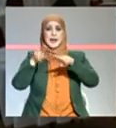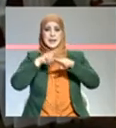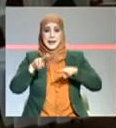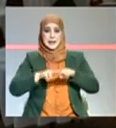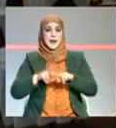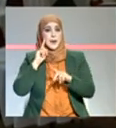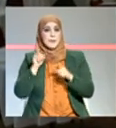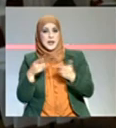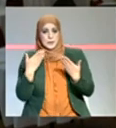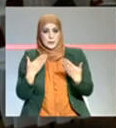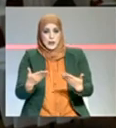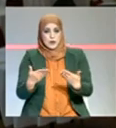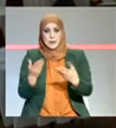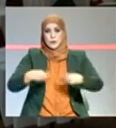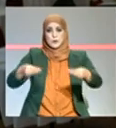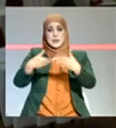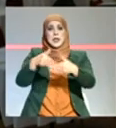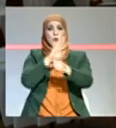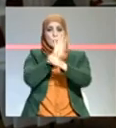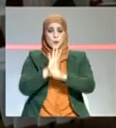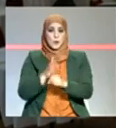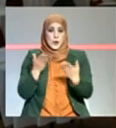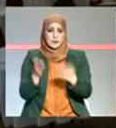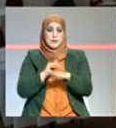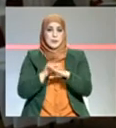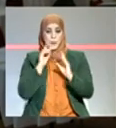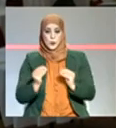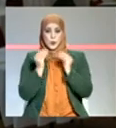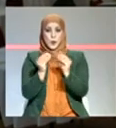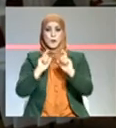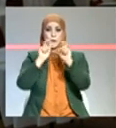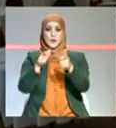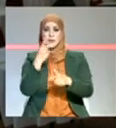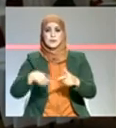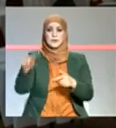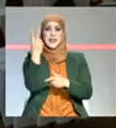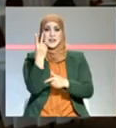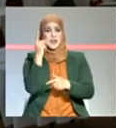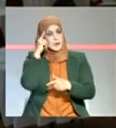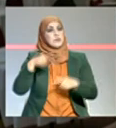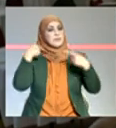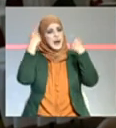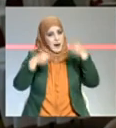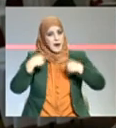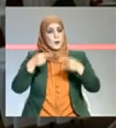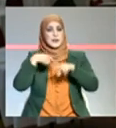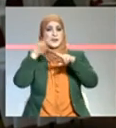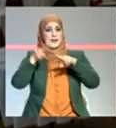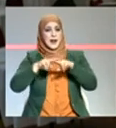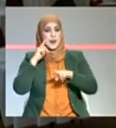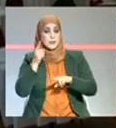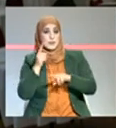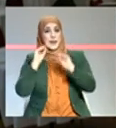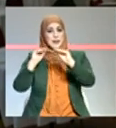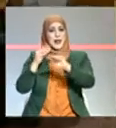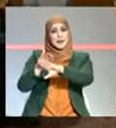واليوم بسبب هذه الكارثة والجائحة كوفيد وفرت لنا فرصة أخرى لإعادة التفكير، لأن التعليم ما قبل كوفيد